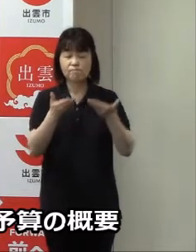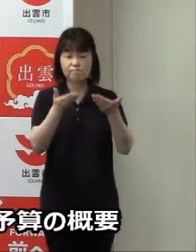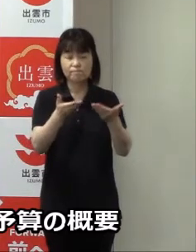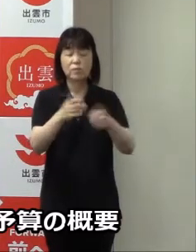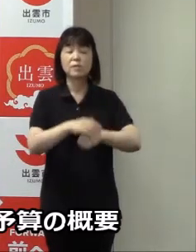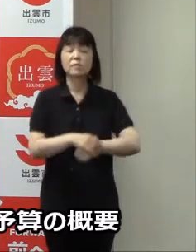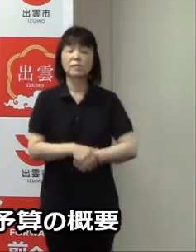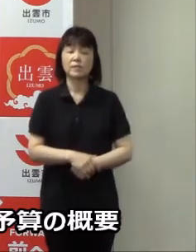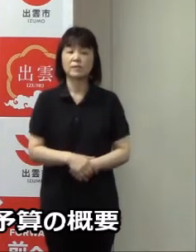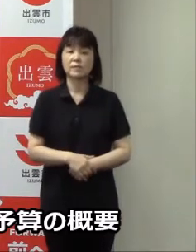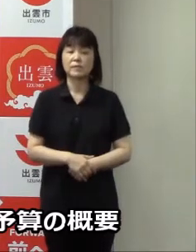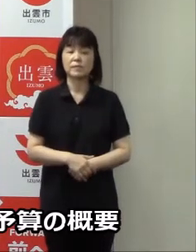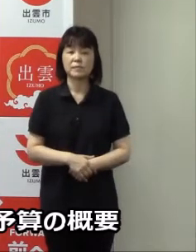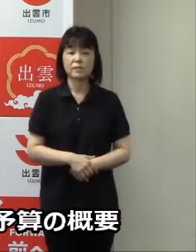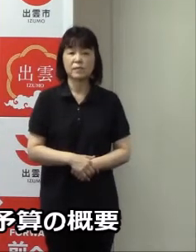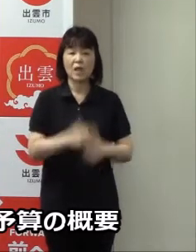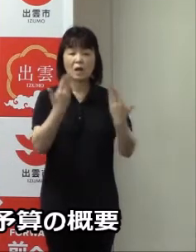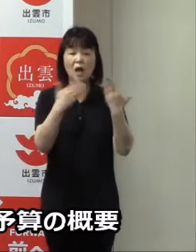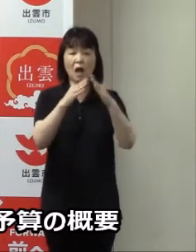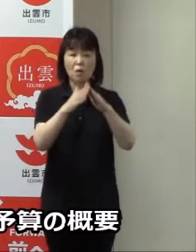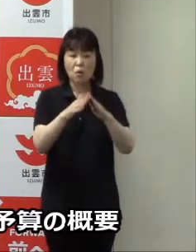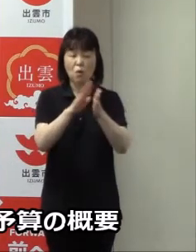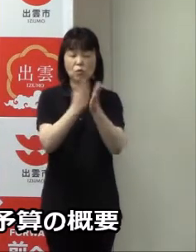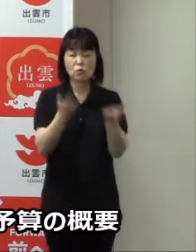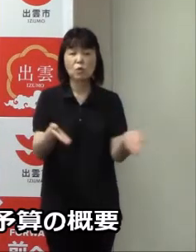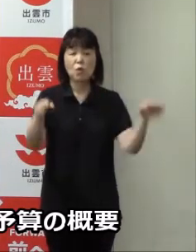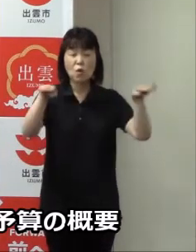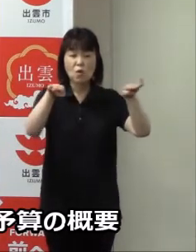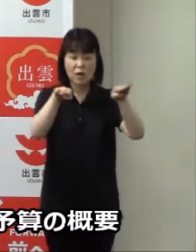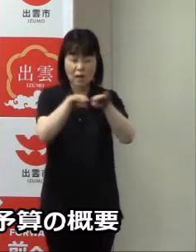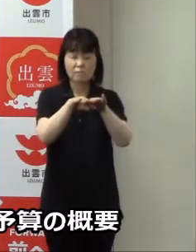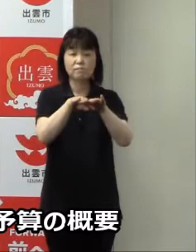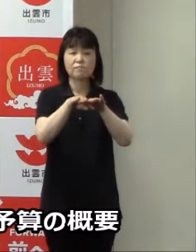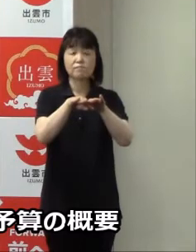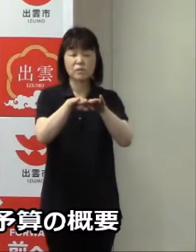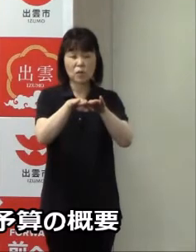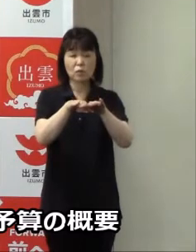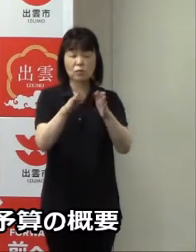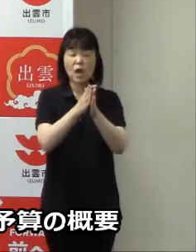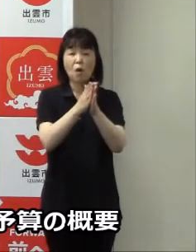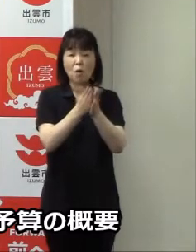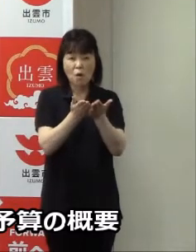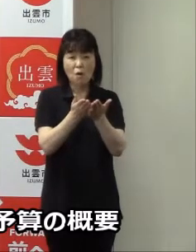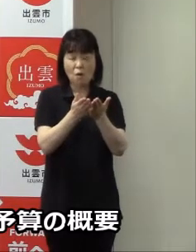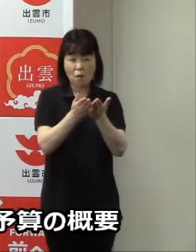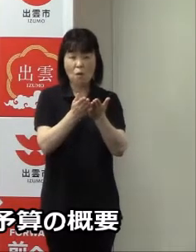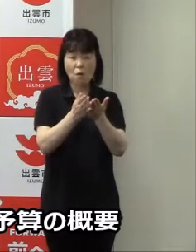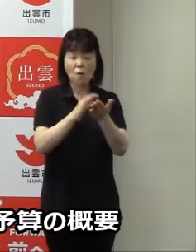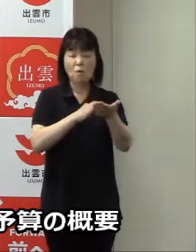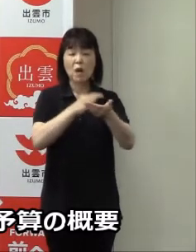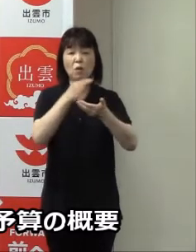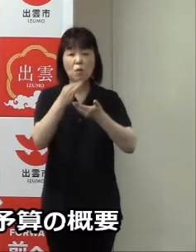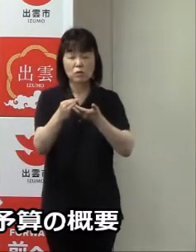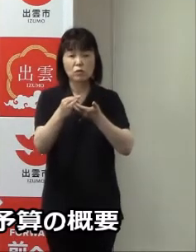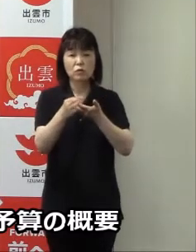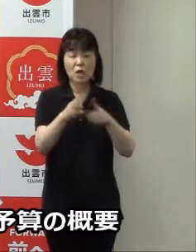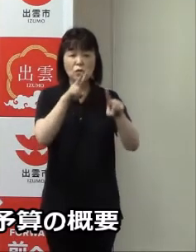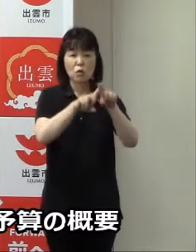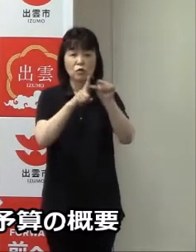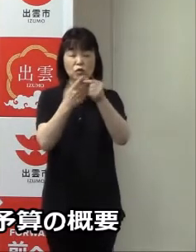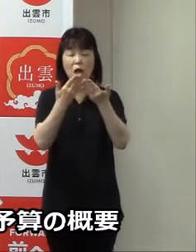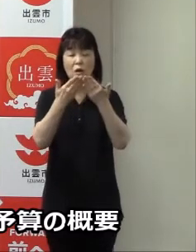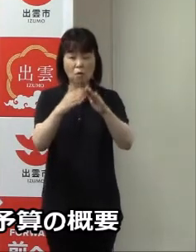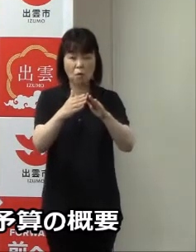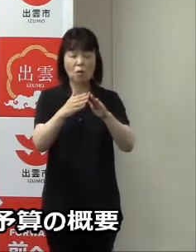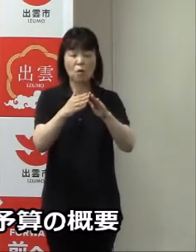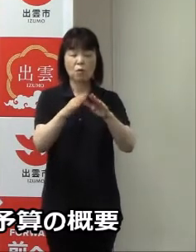あと次に学校図書館の充実を図るために図書を購入するということで小学校と中学校、い